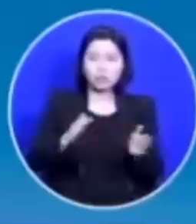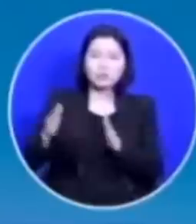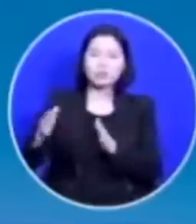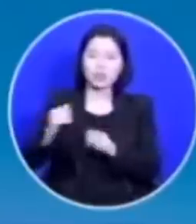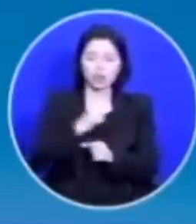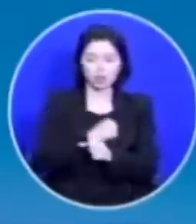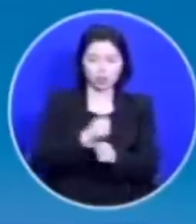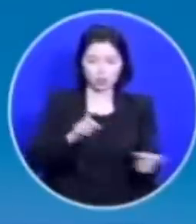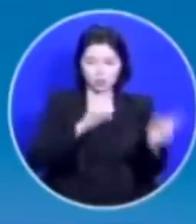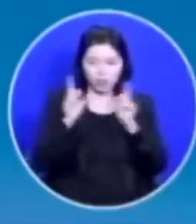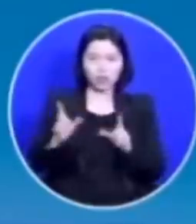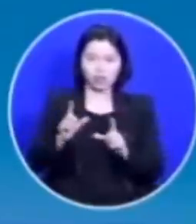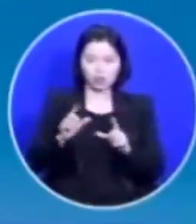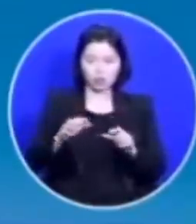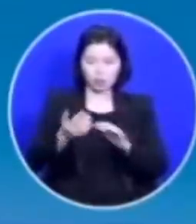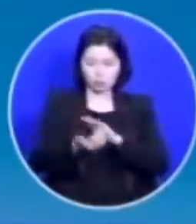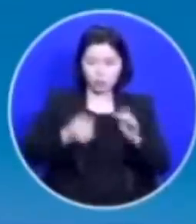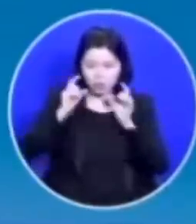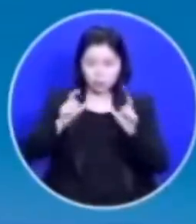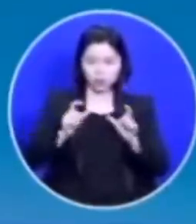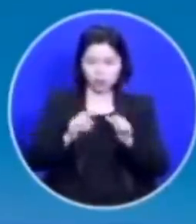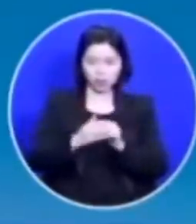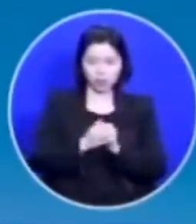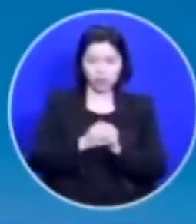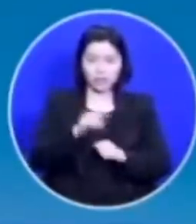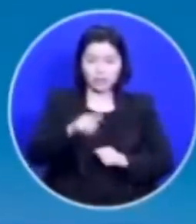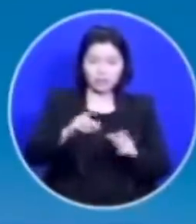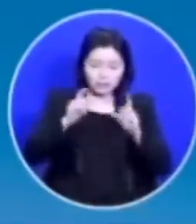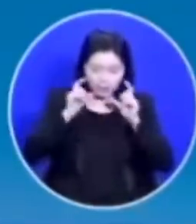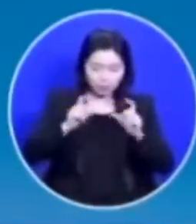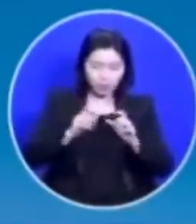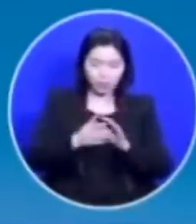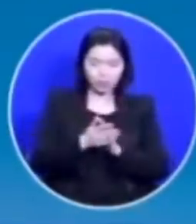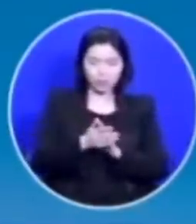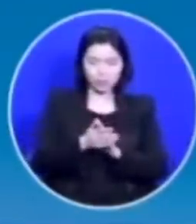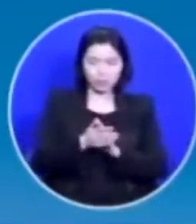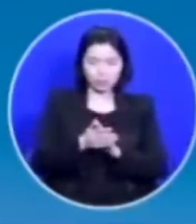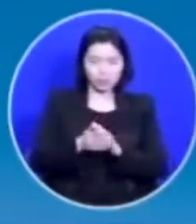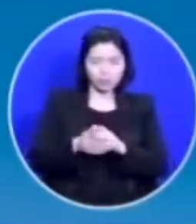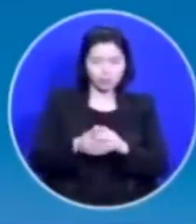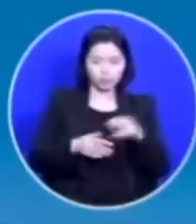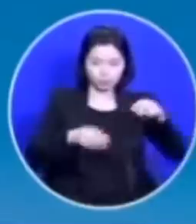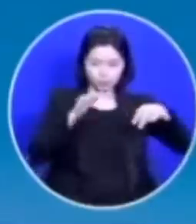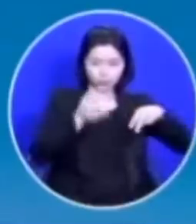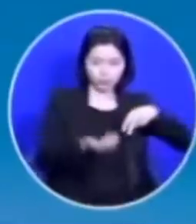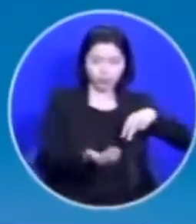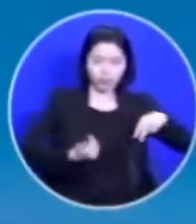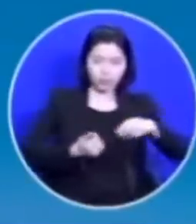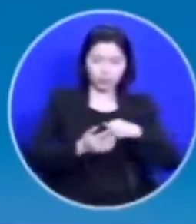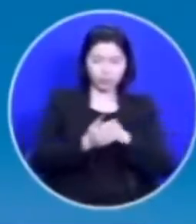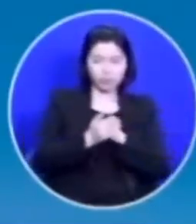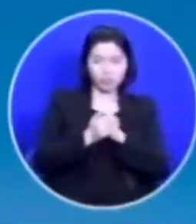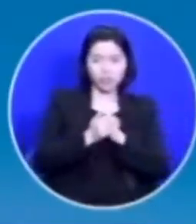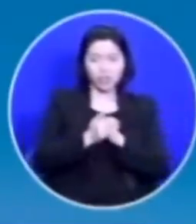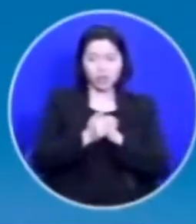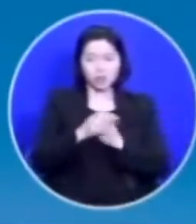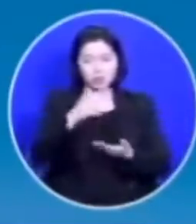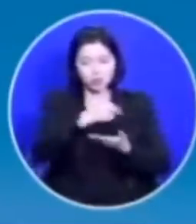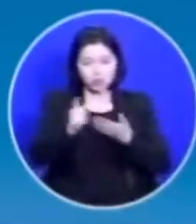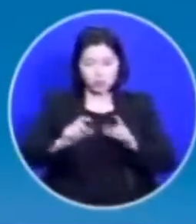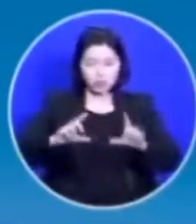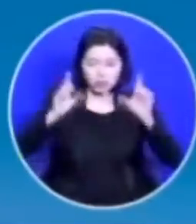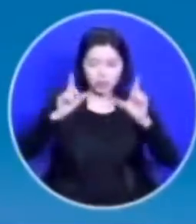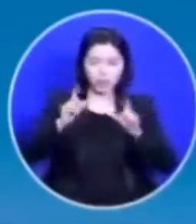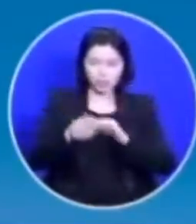경고가 도적같이 임하신 다는 것 데살로니가전서 5장 이 절의 주에 날이 밤에 도둑같이 이를 줄을 너희